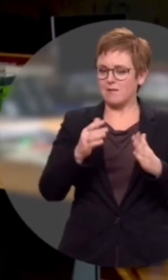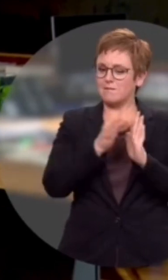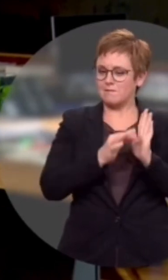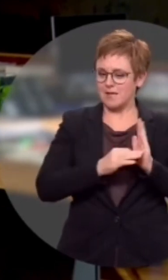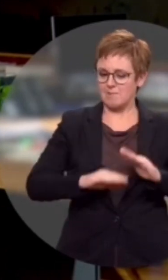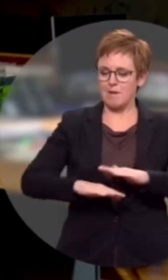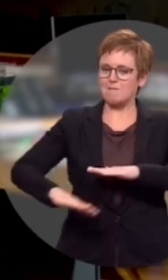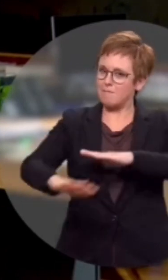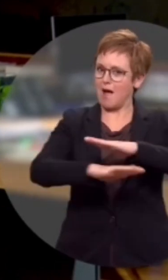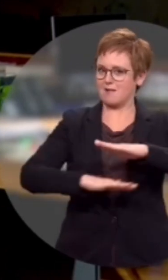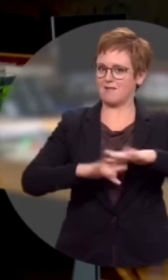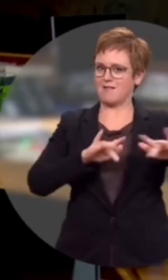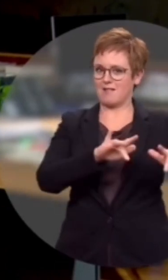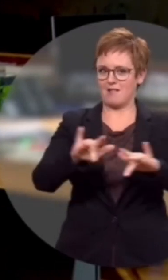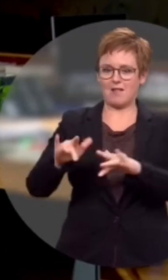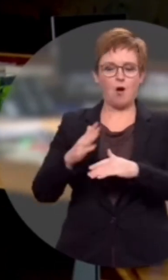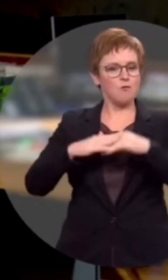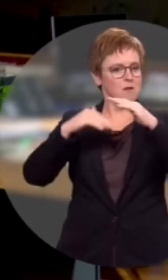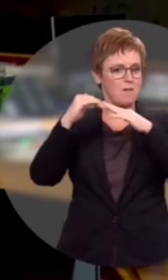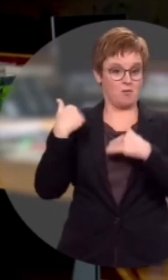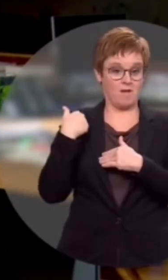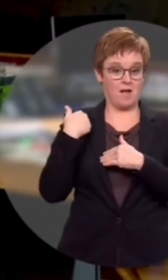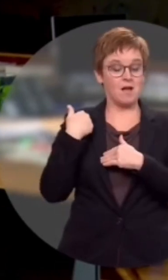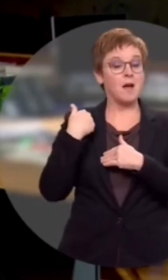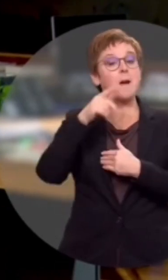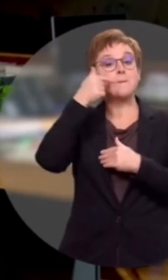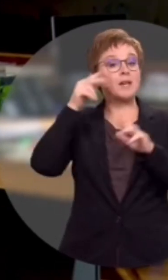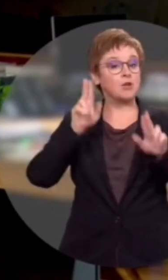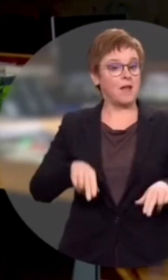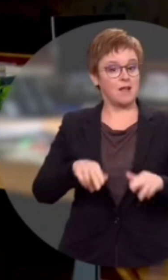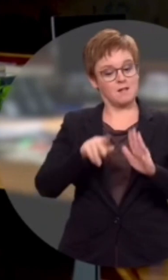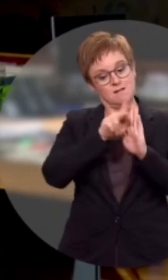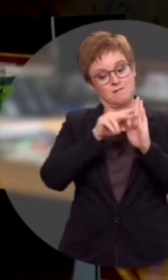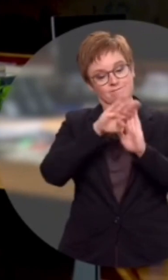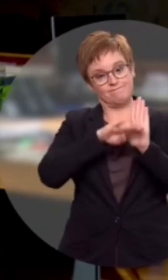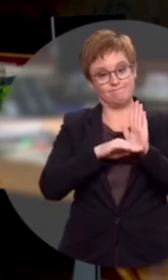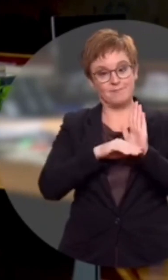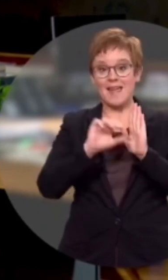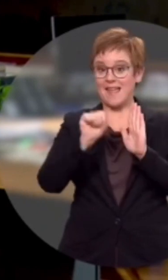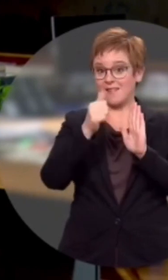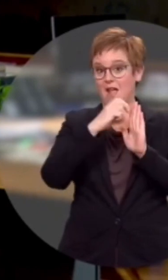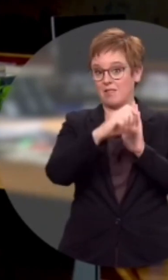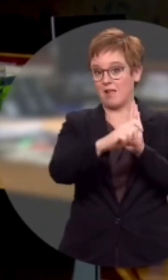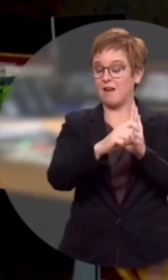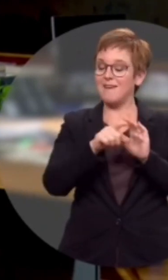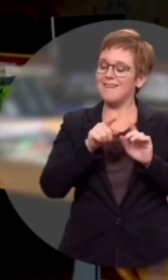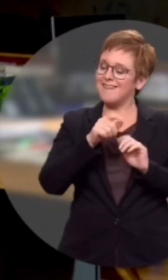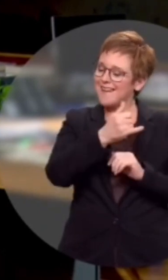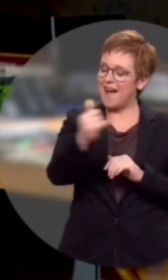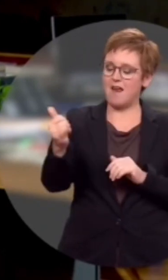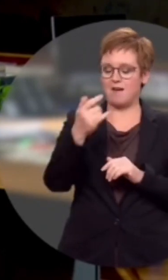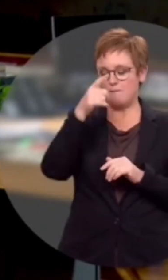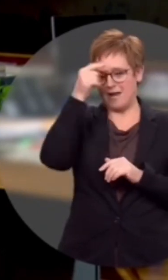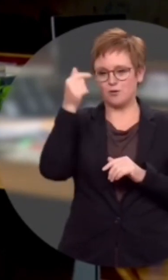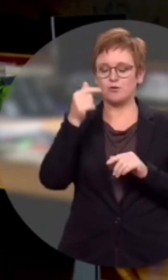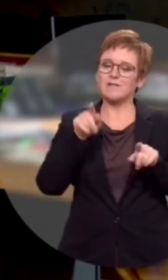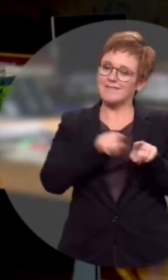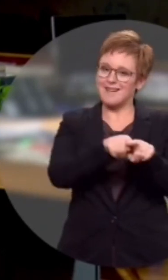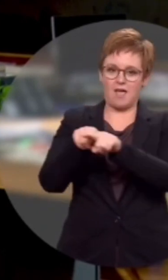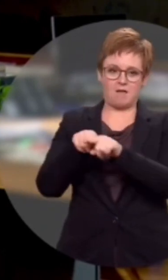errichtet. Zentral ist der Artikel 1 der Menschenrechte. Jeder Mensch ist gleich an Rechten. Egal, was